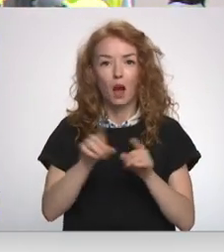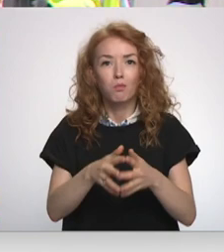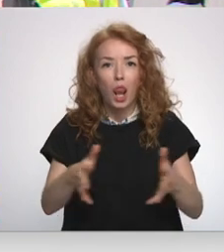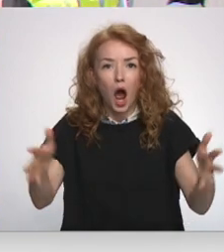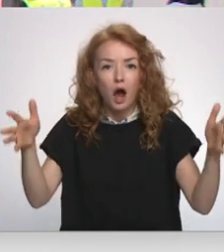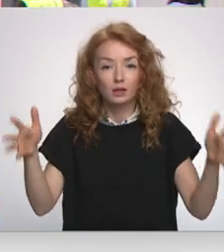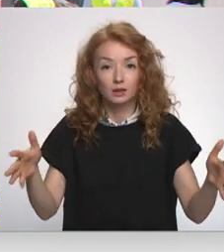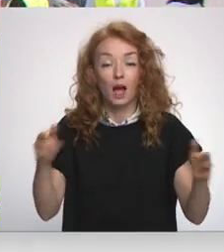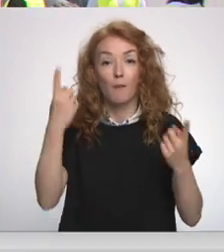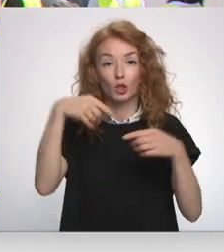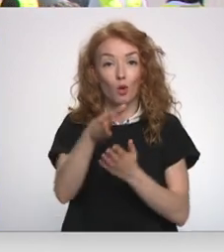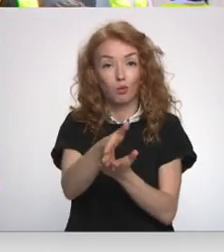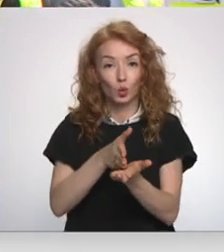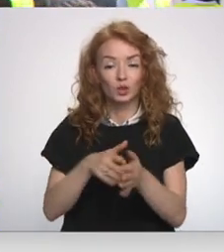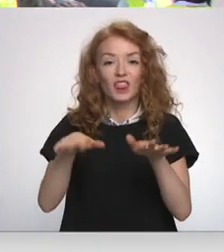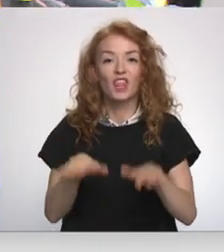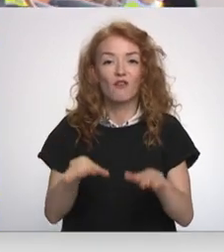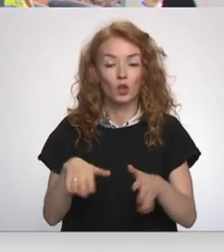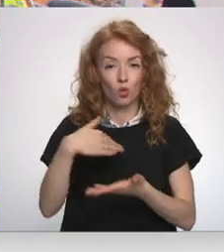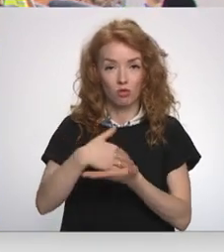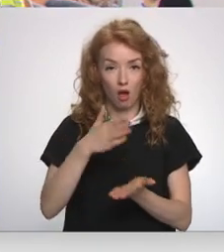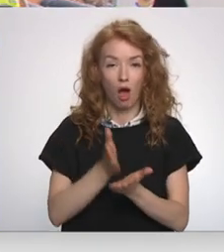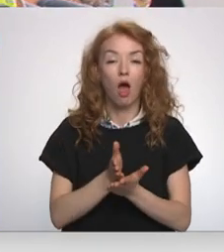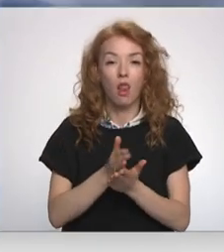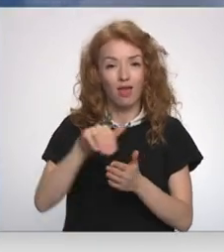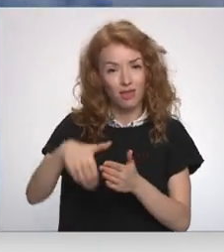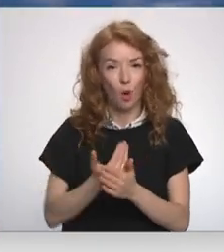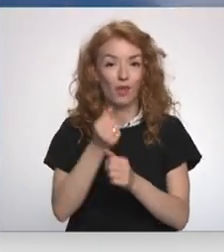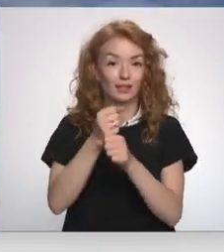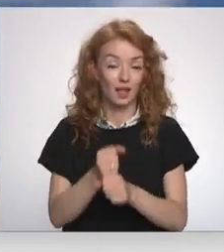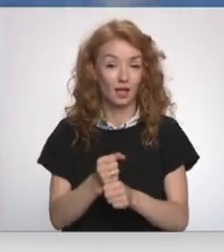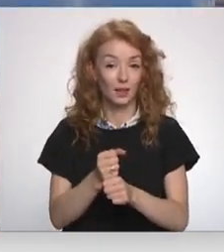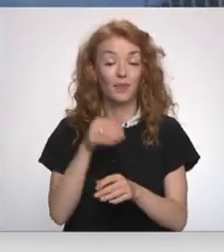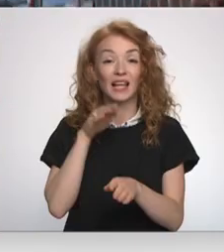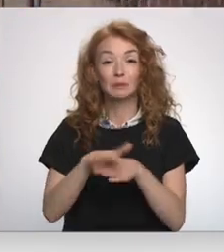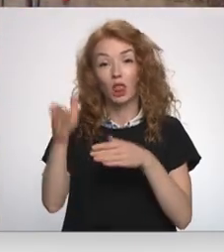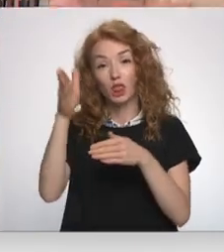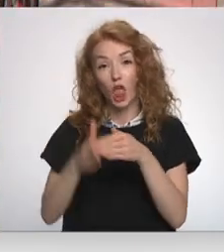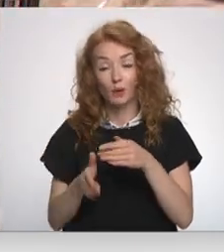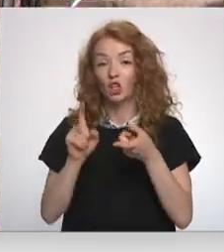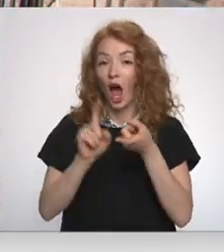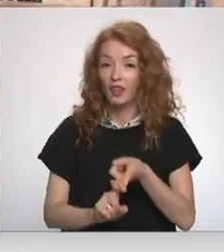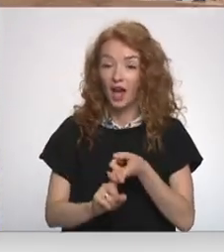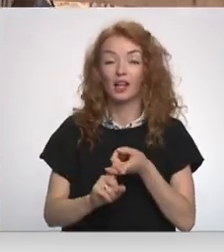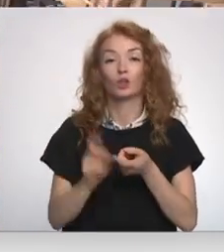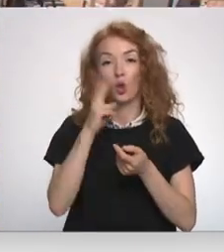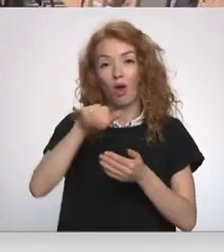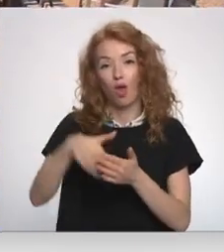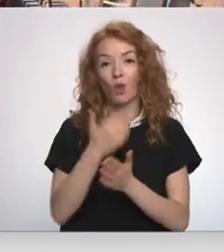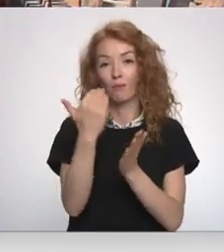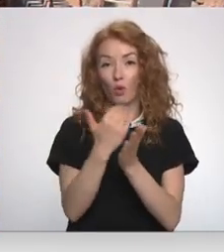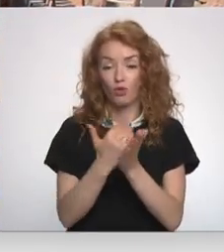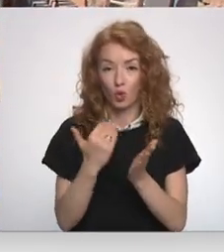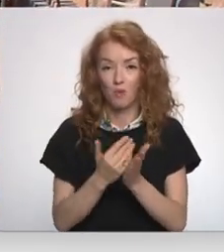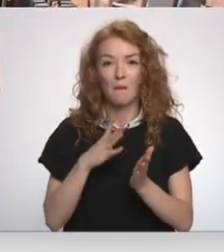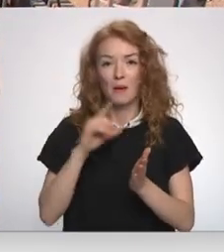tagad tikai pusi, šeit būs dienvidu daļa jaunai stacijai. Izpildes termiņi varētu ietekmēt jaunās prasības, kas likušas